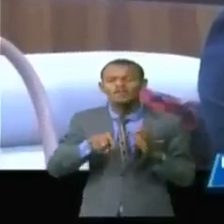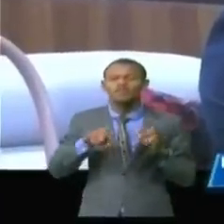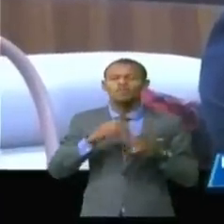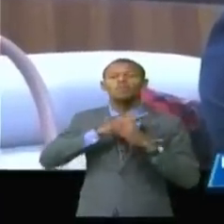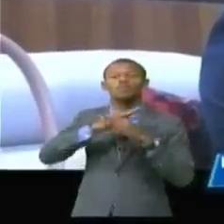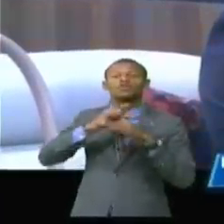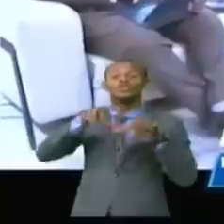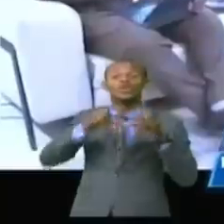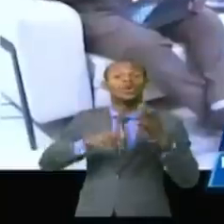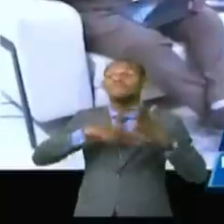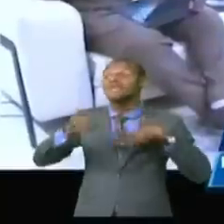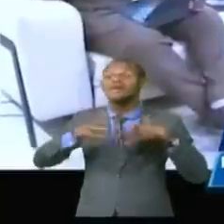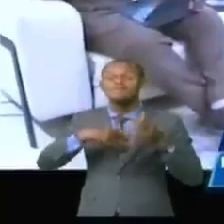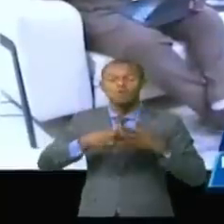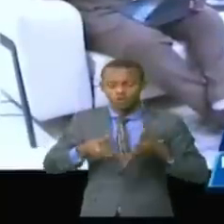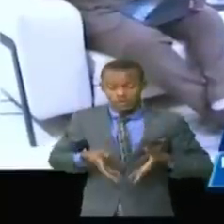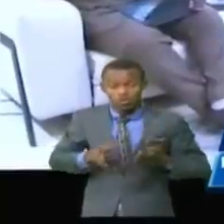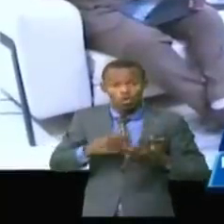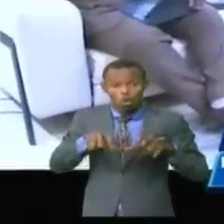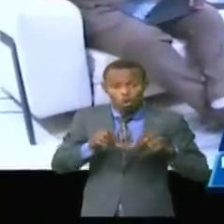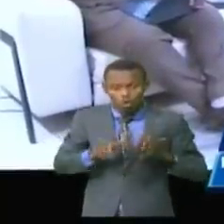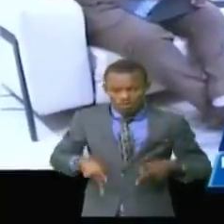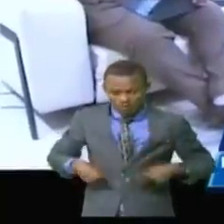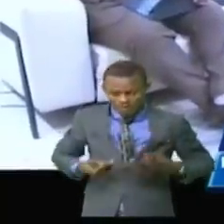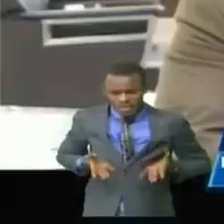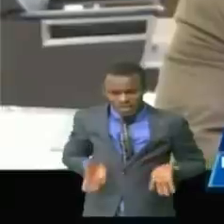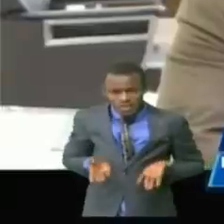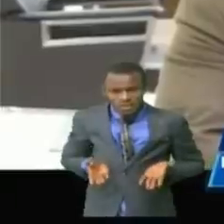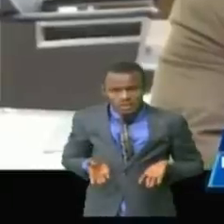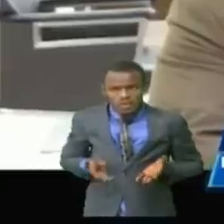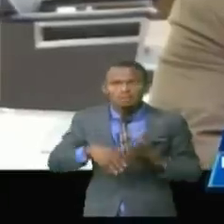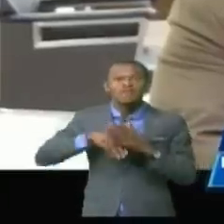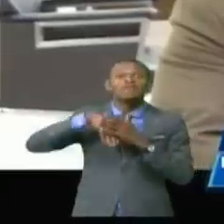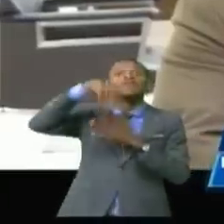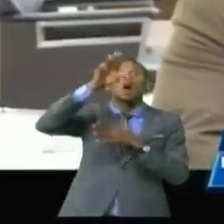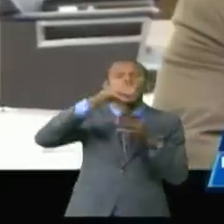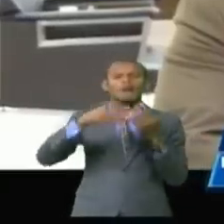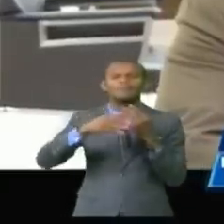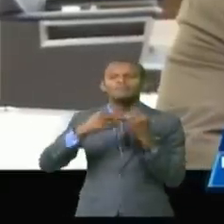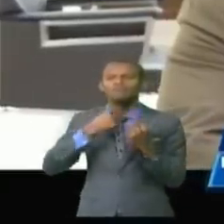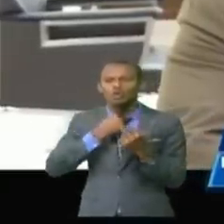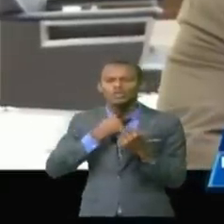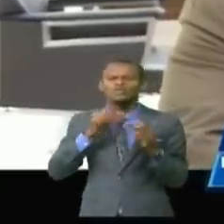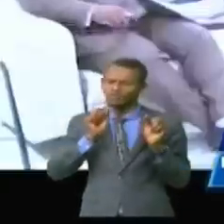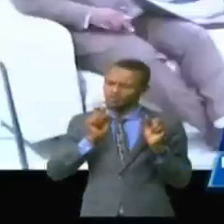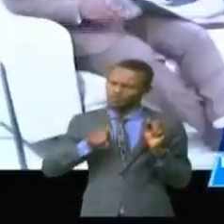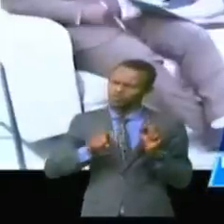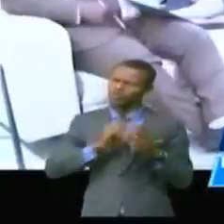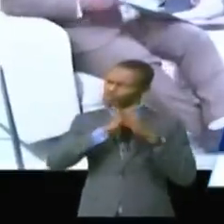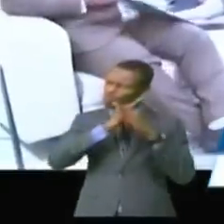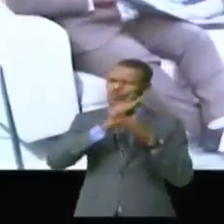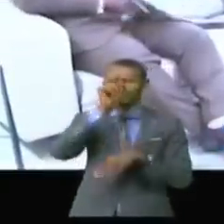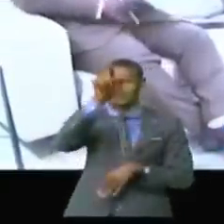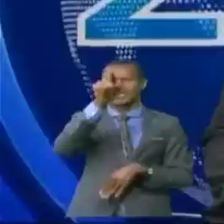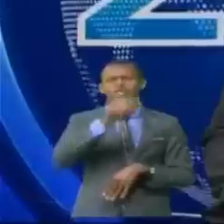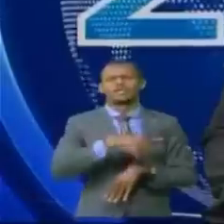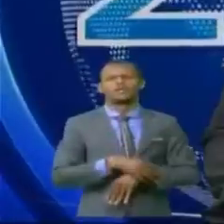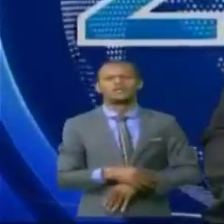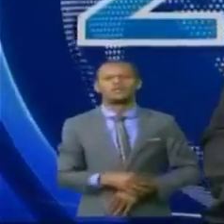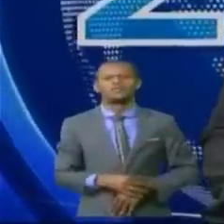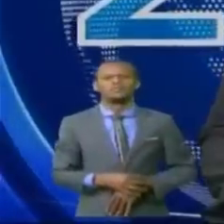ou toute personne qui naît en RDC de ce fléau par l'élaboration d'un cadre juridique afin de lutter contre